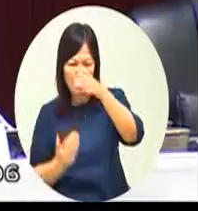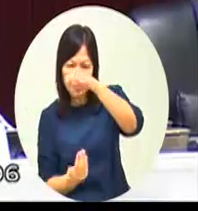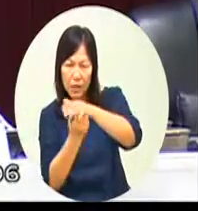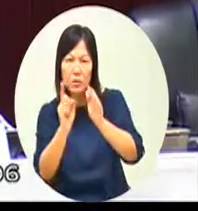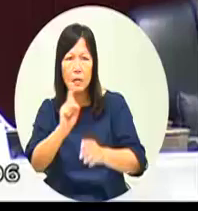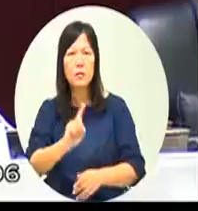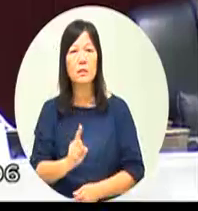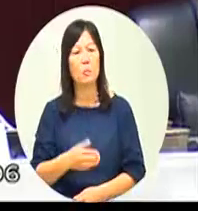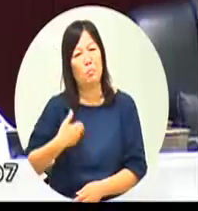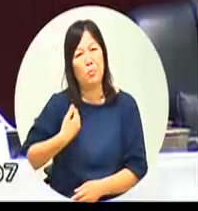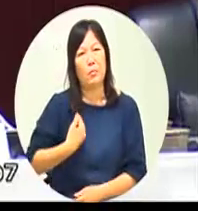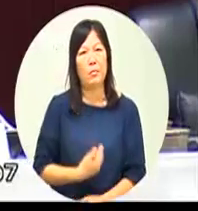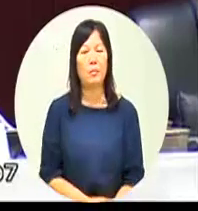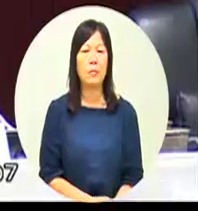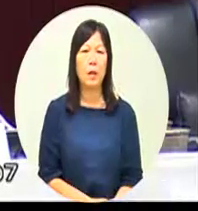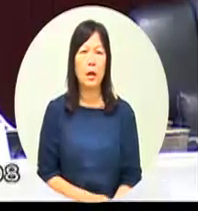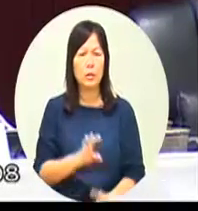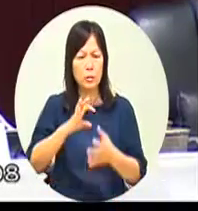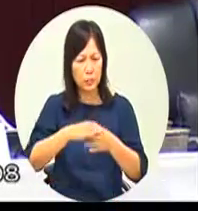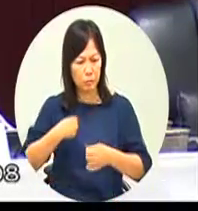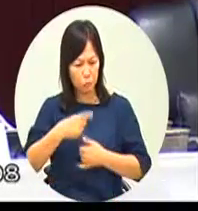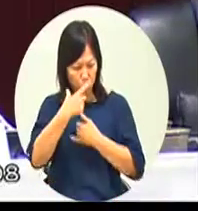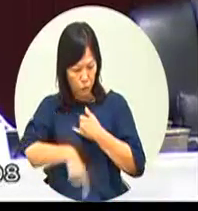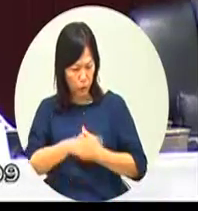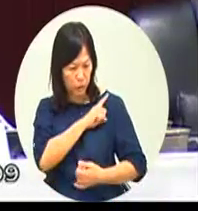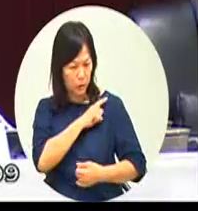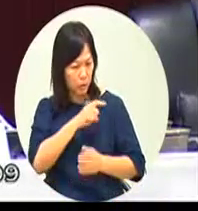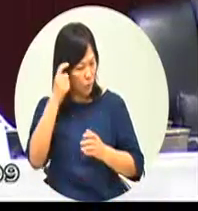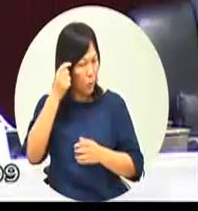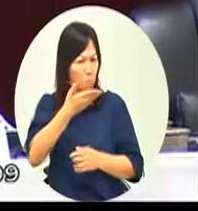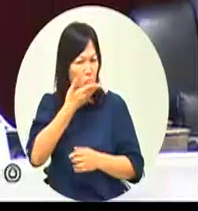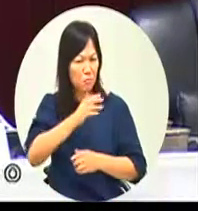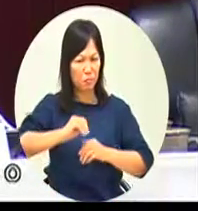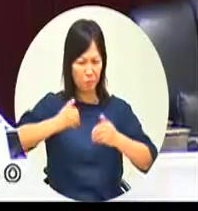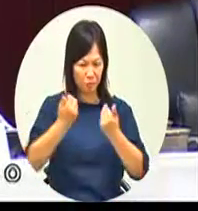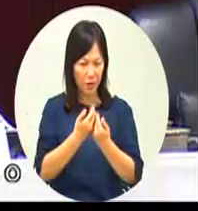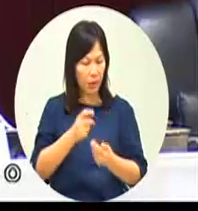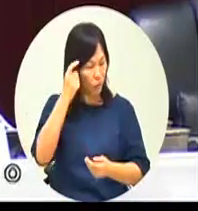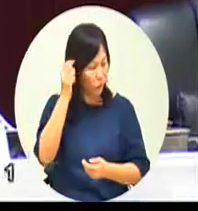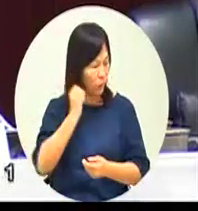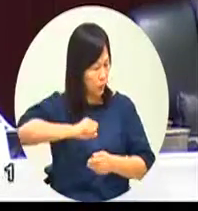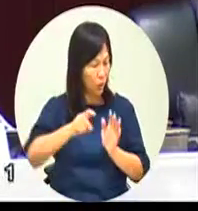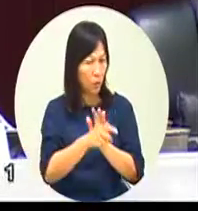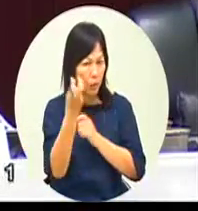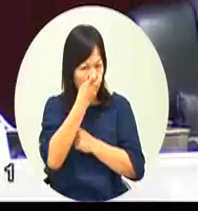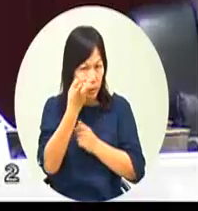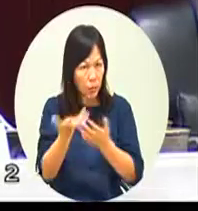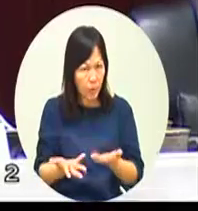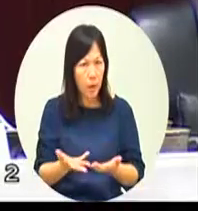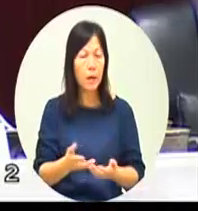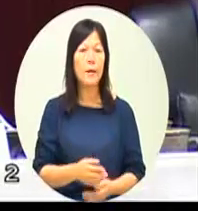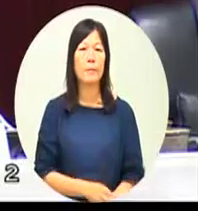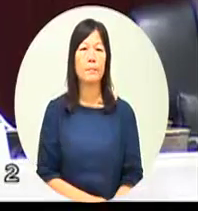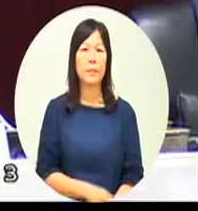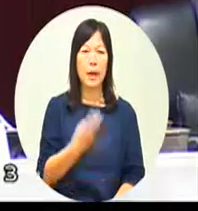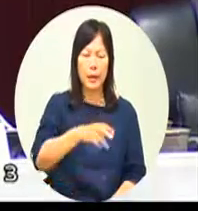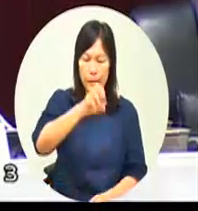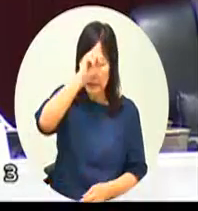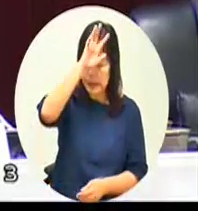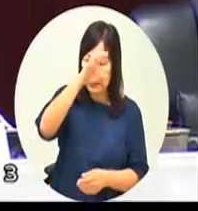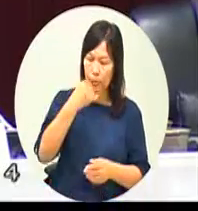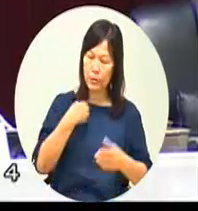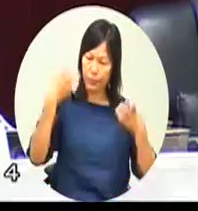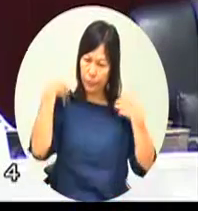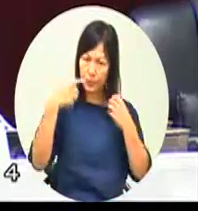里？是为了个人的利益而反对叫监督吗？为了政党的角色而